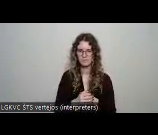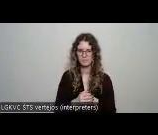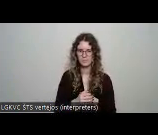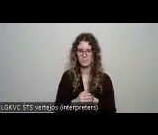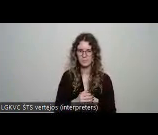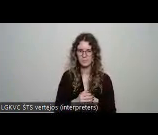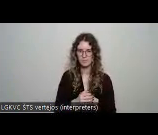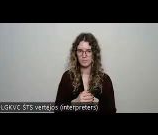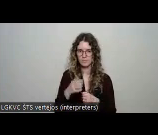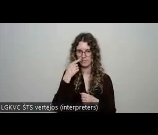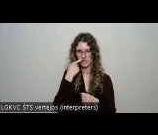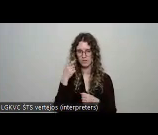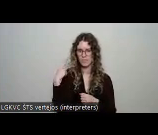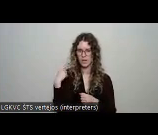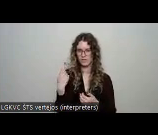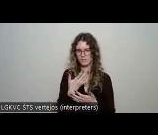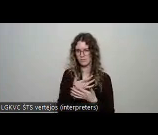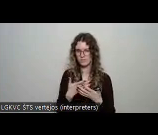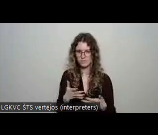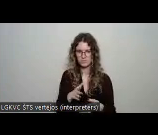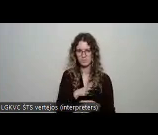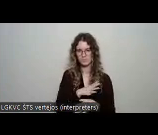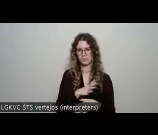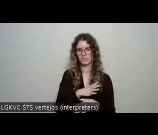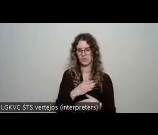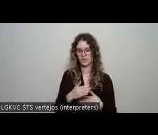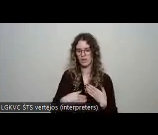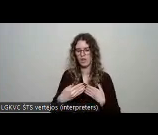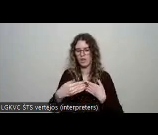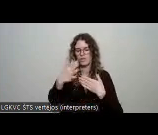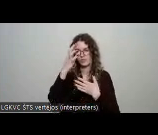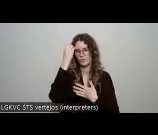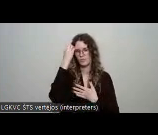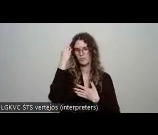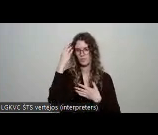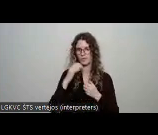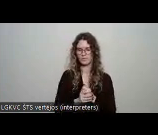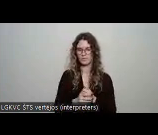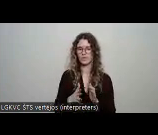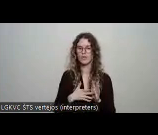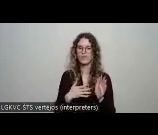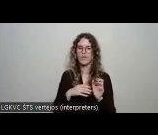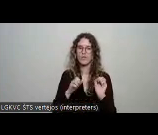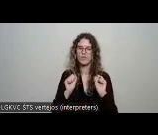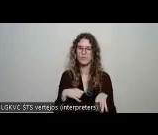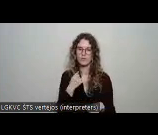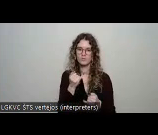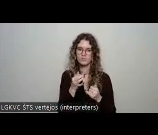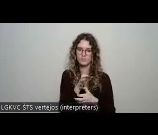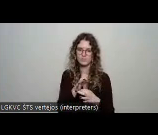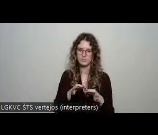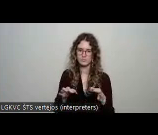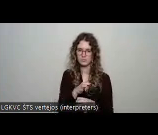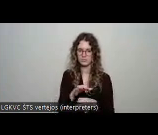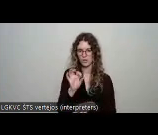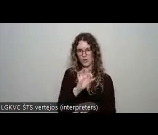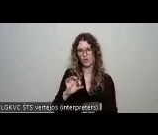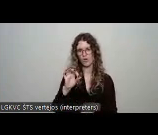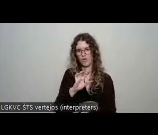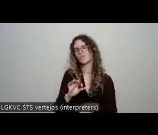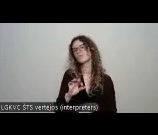pernirdami tam tikras pamokas ir jų supratimą į ateitį. Toliau galime kalbėti apie tokią kategoriją kaip geopolitinis, ekologinis,